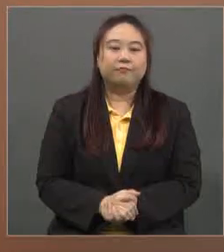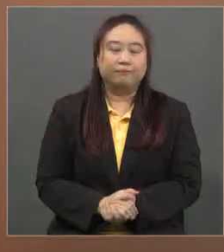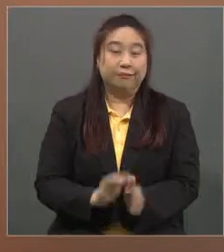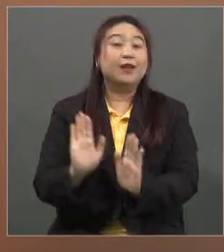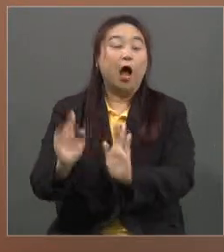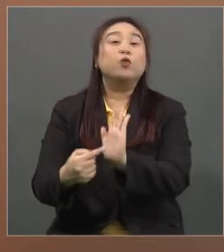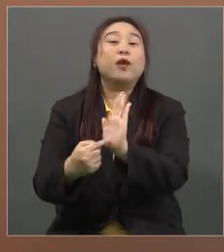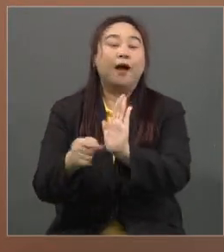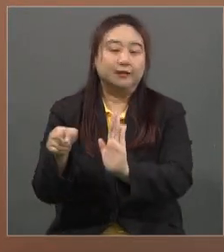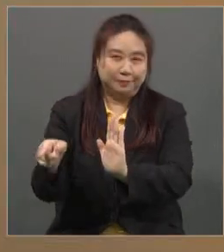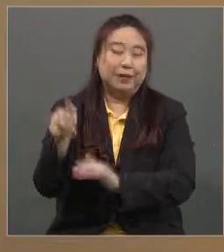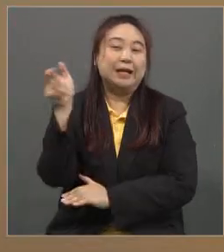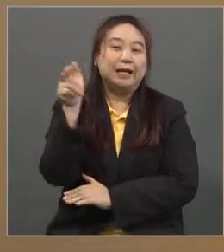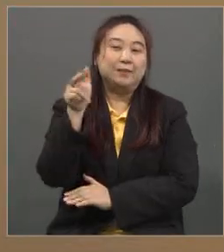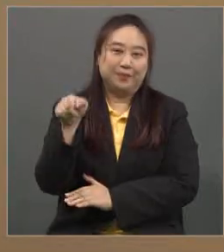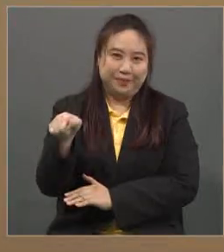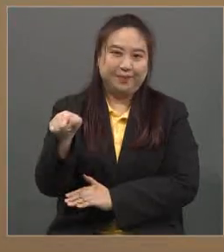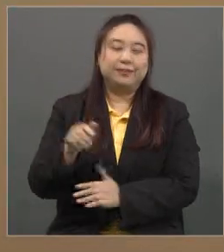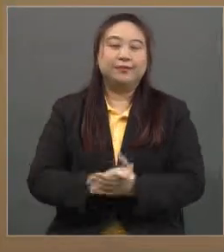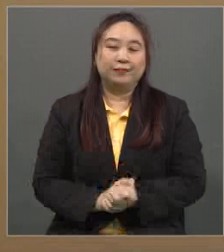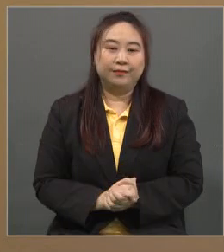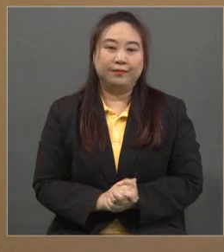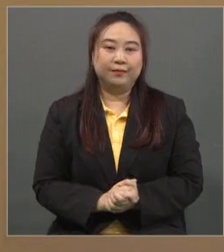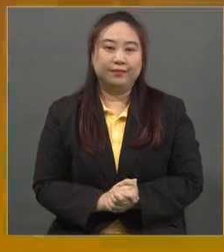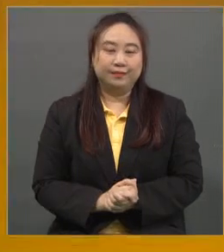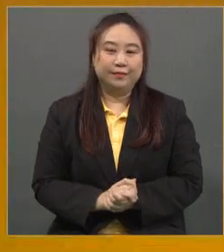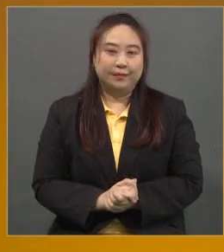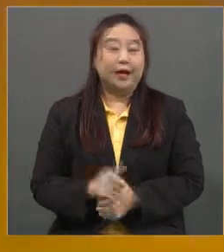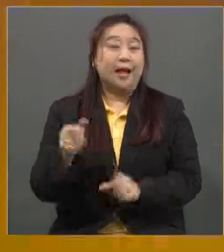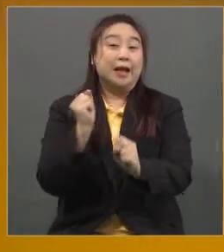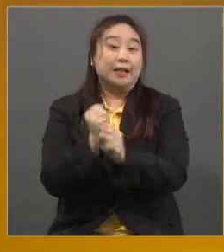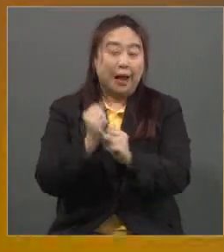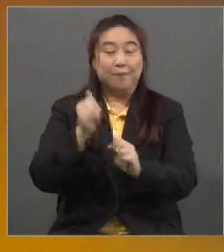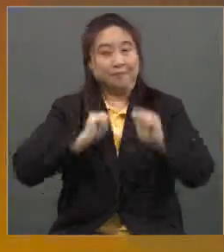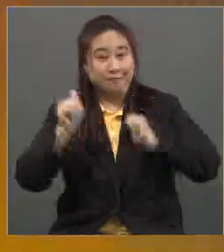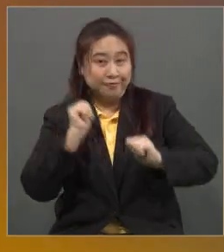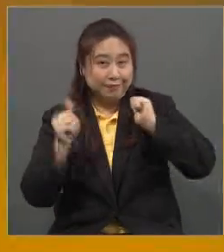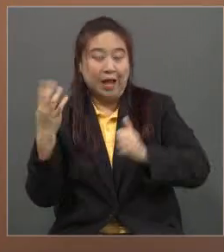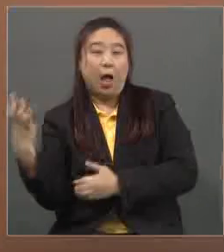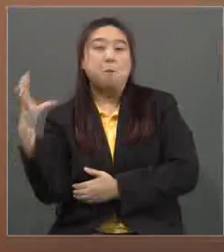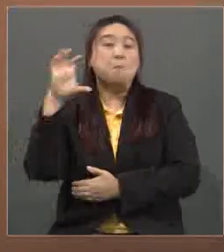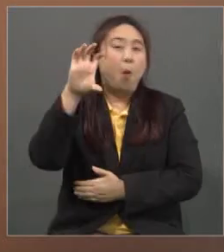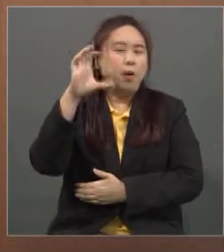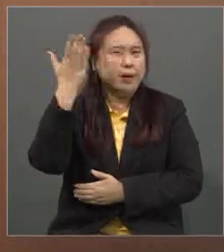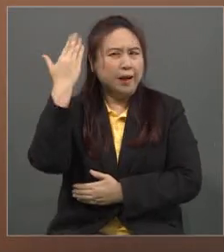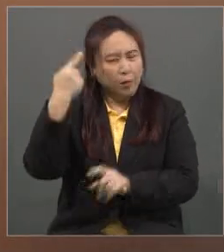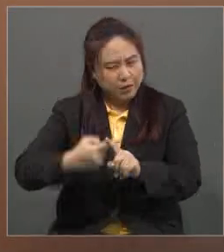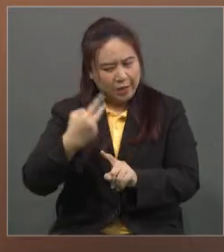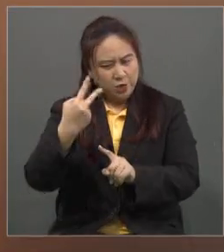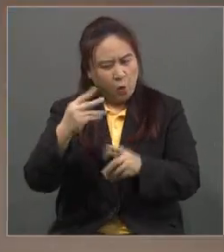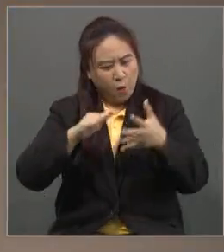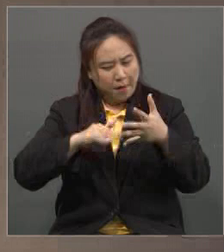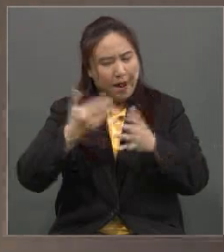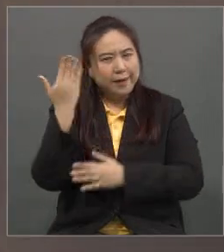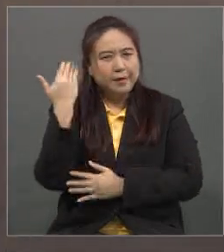นี่เป็นคลิปต้นฉบับนะครับที่ทางเพจได้มีการทำคอนเทนต์และโพสต์เอาไว้เขาโพสต์ไว้ตั้งแต่ช่วงปลายเดือนกุมภาพันธ์ที่ผ่